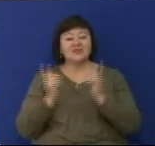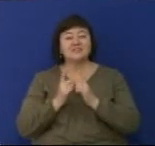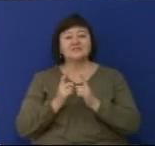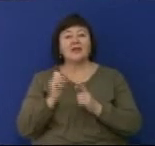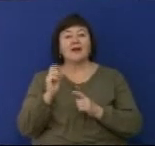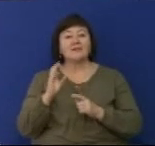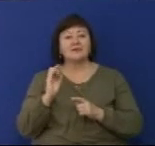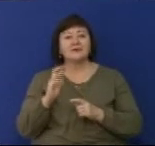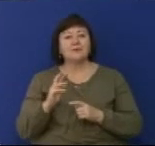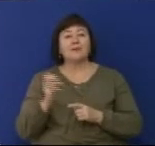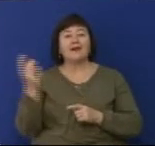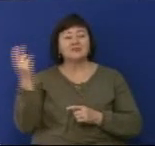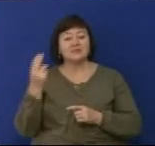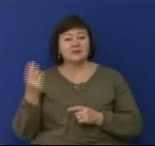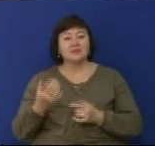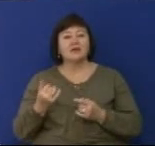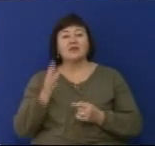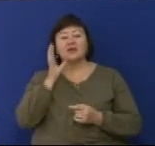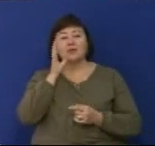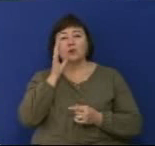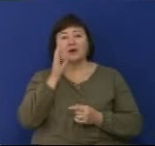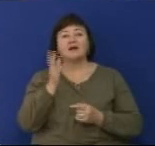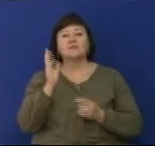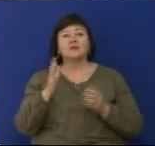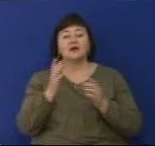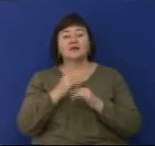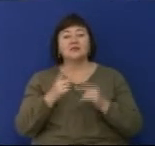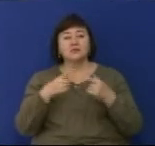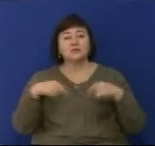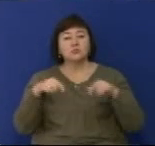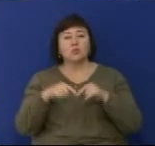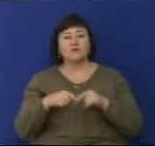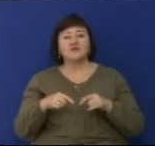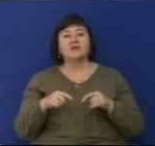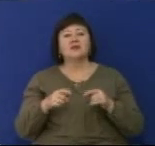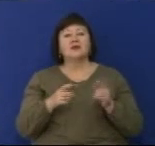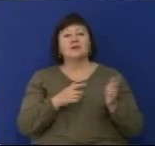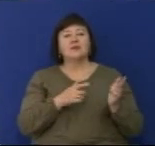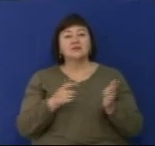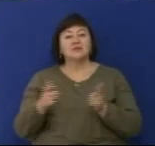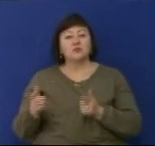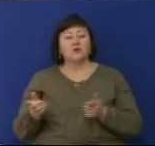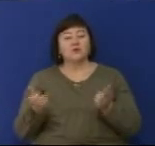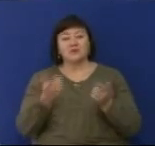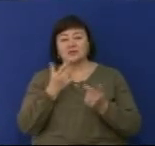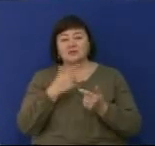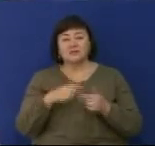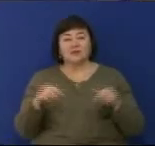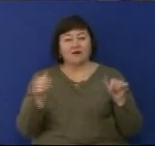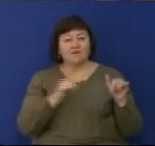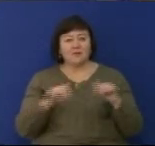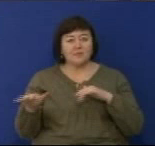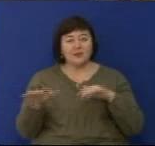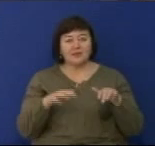о текущем развитии региона и о ходе реализации социальных инициатив в области первый президент казахстана акцентировал внимание на вопросах обеспечения